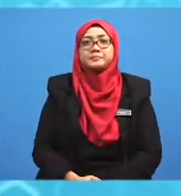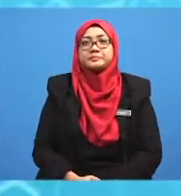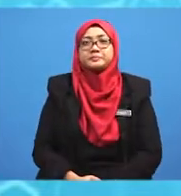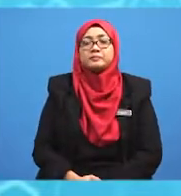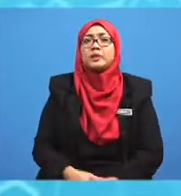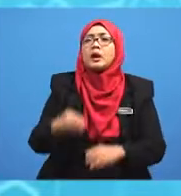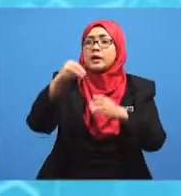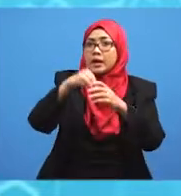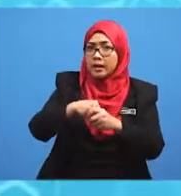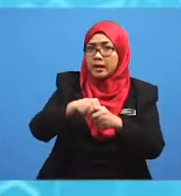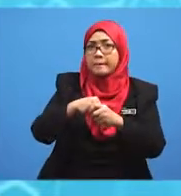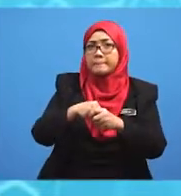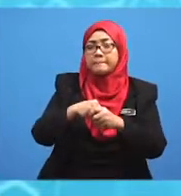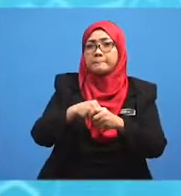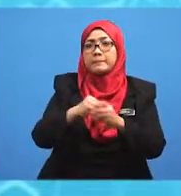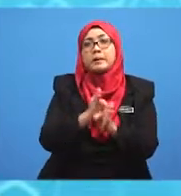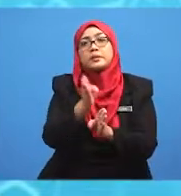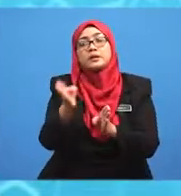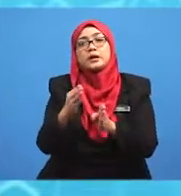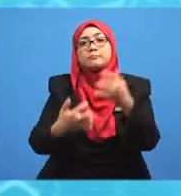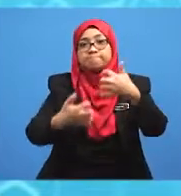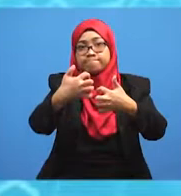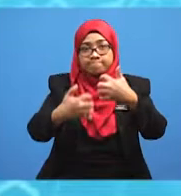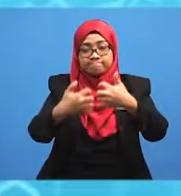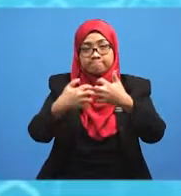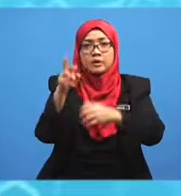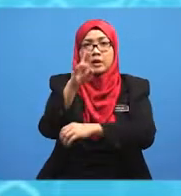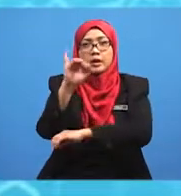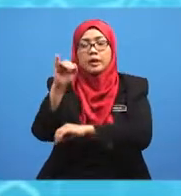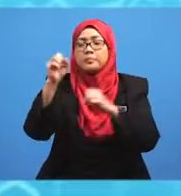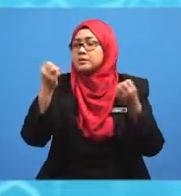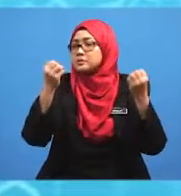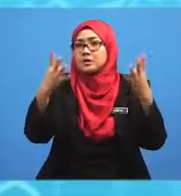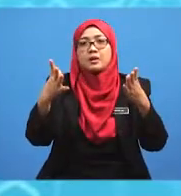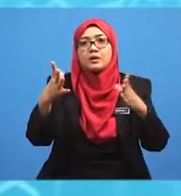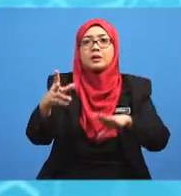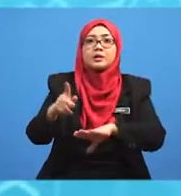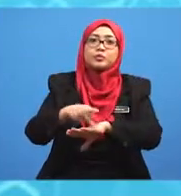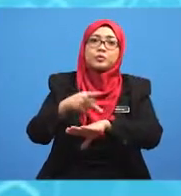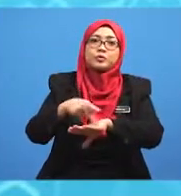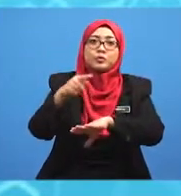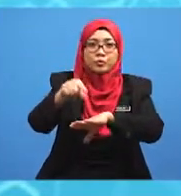bidang perindustrian juga, radioisotop banyak digunakan seperti 1.